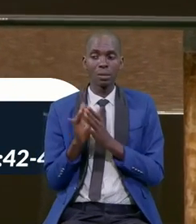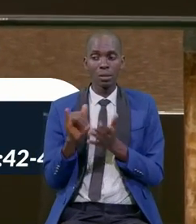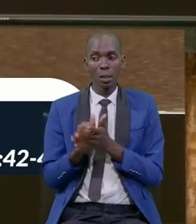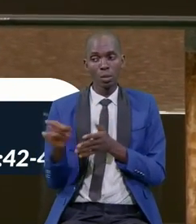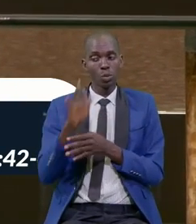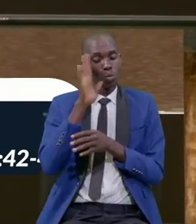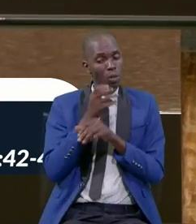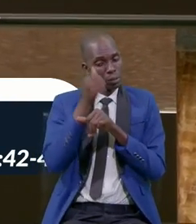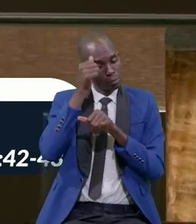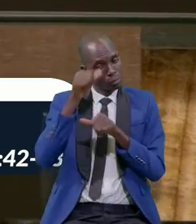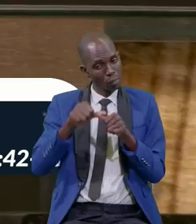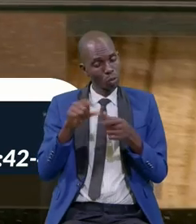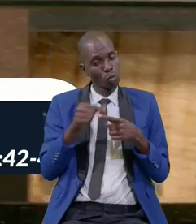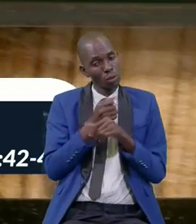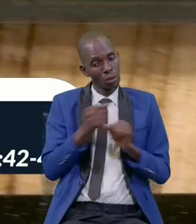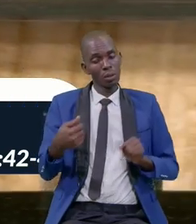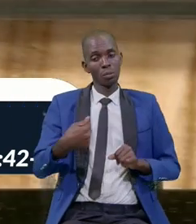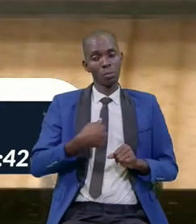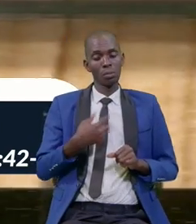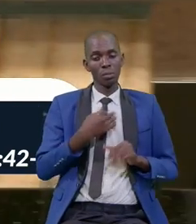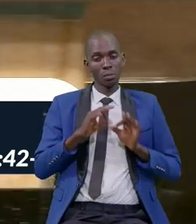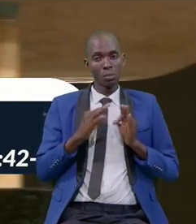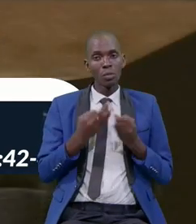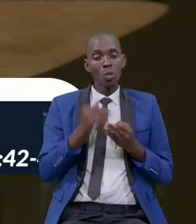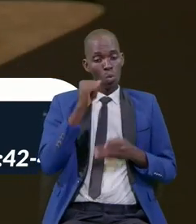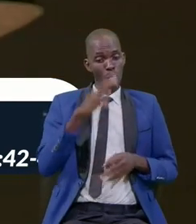leur demander qu'elle soit